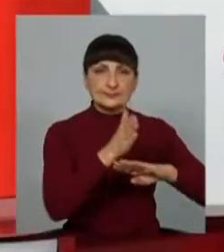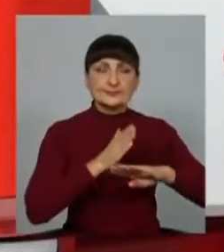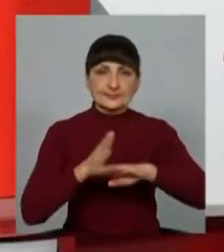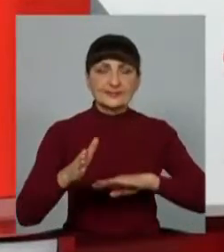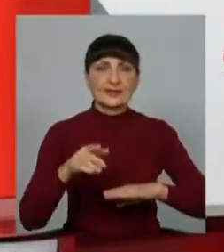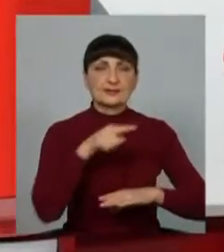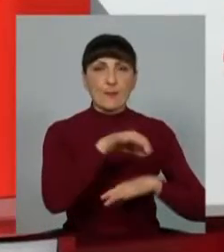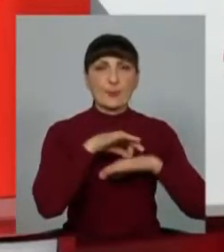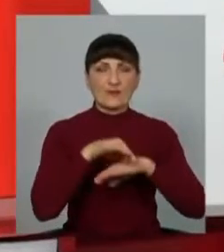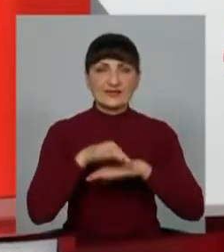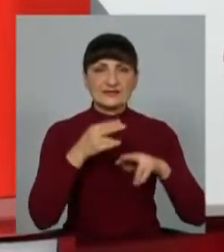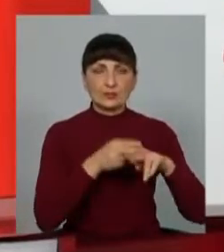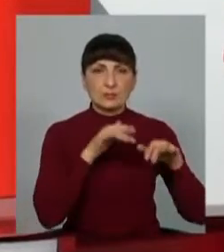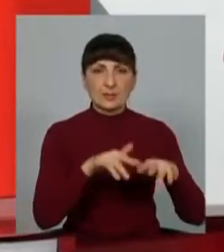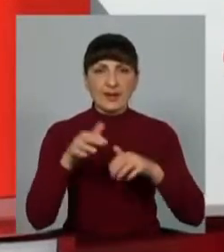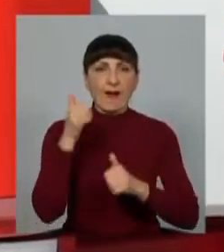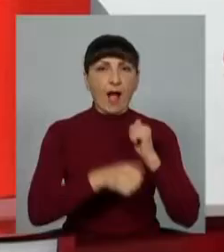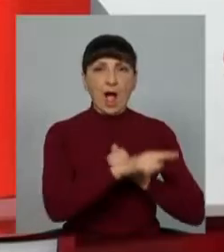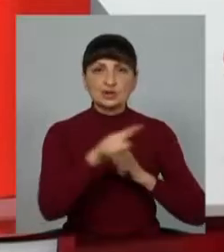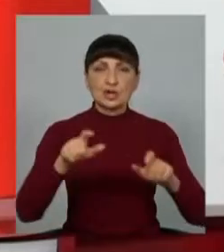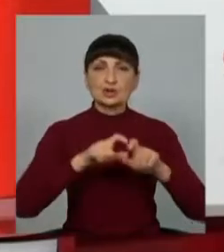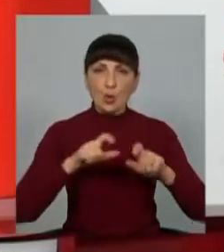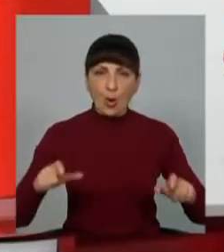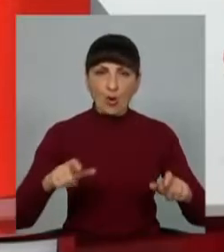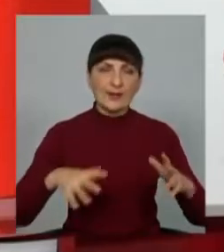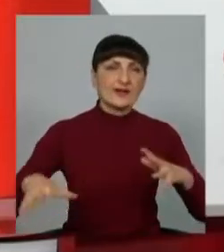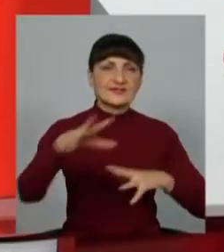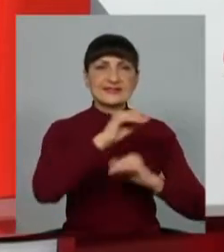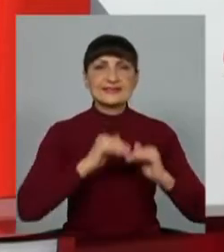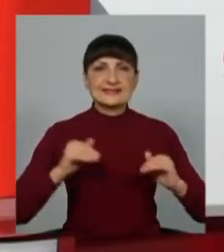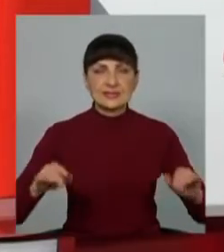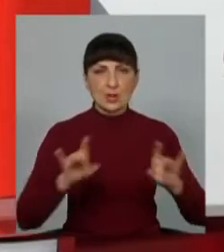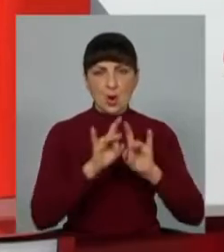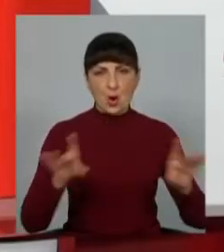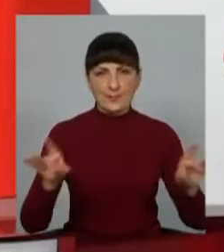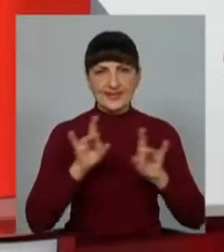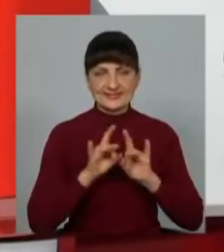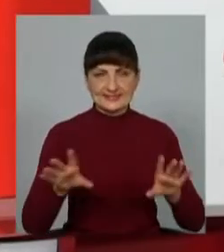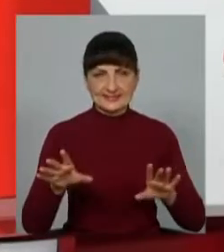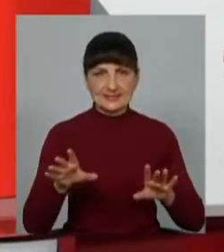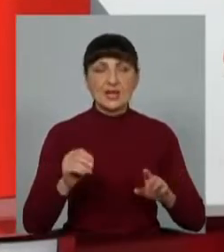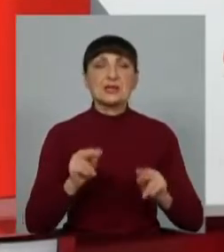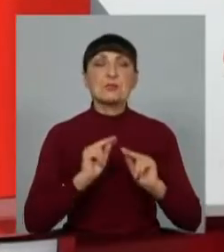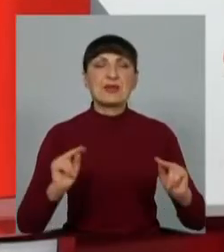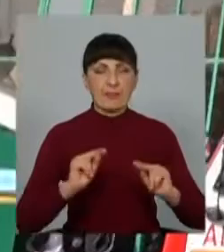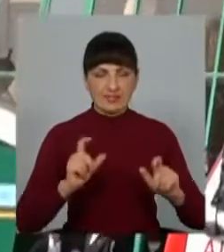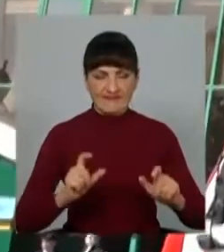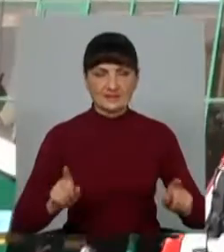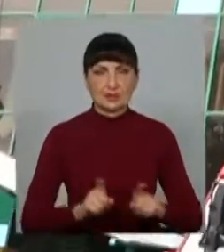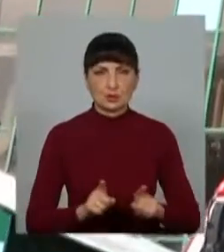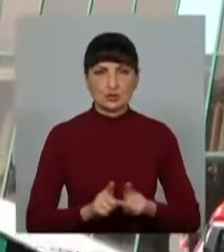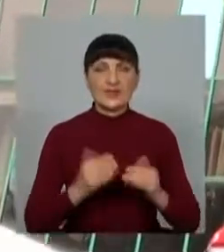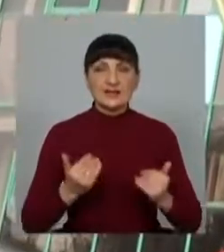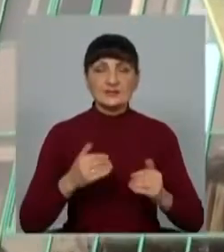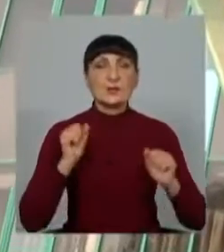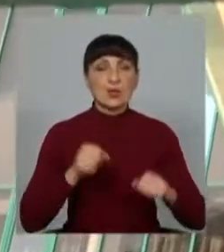стараться проводить данные мероприятия с каждой школы, провести максимальный охват, довести максимально для всех учащихся, детей и преподавателей состава. Теперь